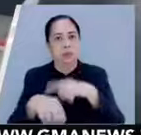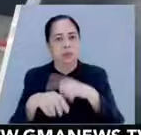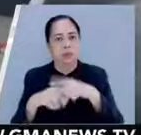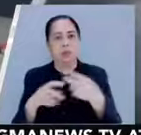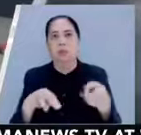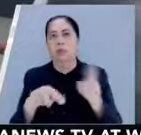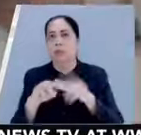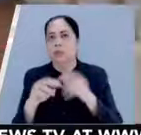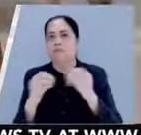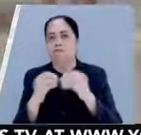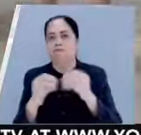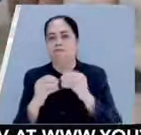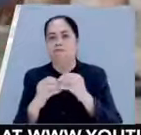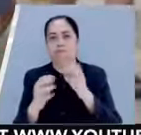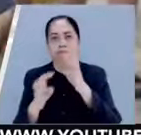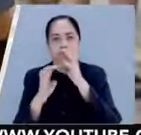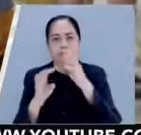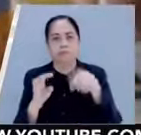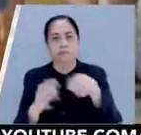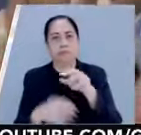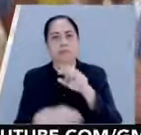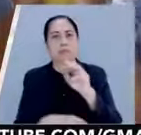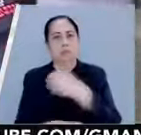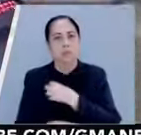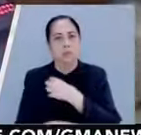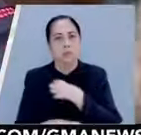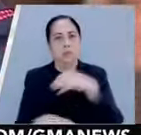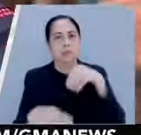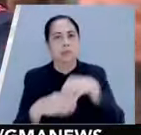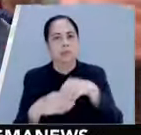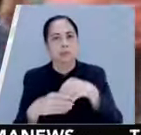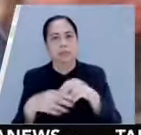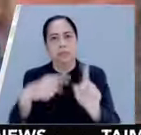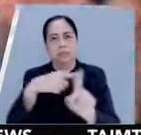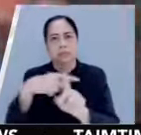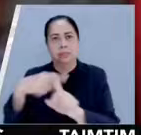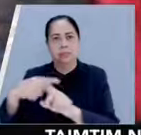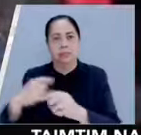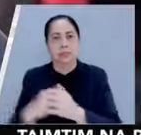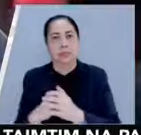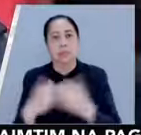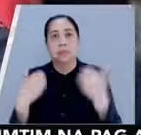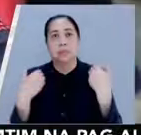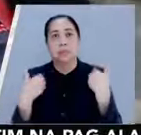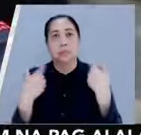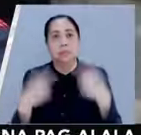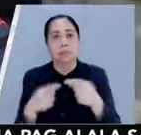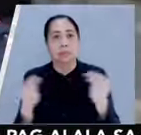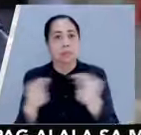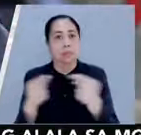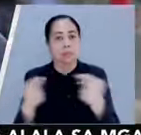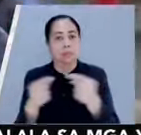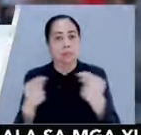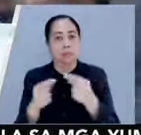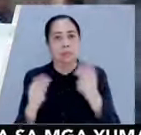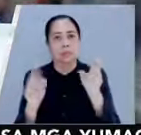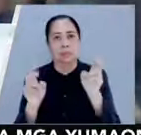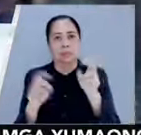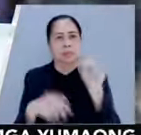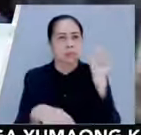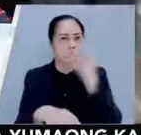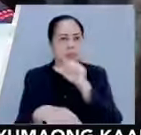ang Manila Police District sa loob ng sementeryo. Nagkaroon ng away dahil sa kalasingan, pero